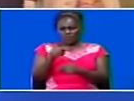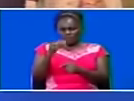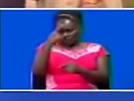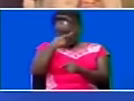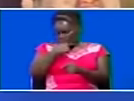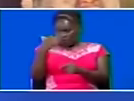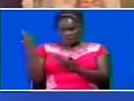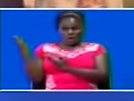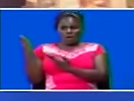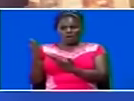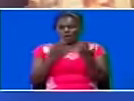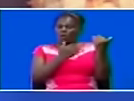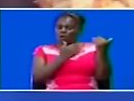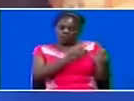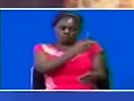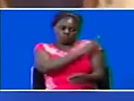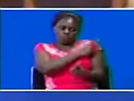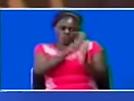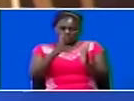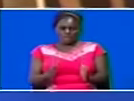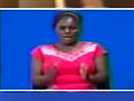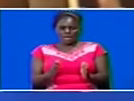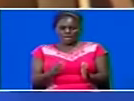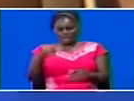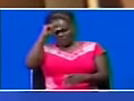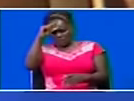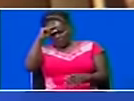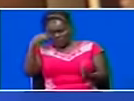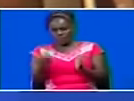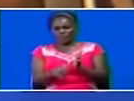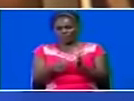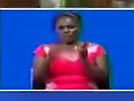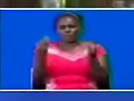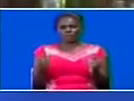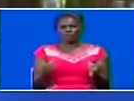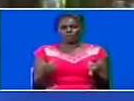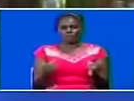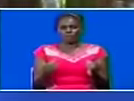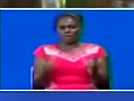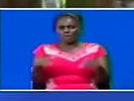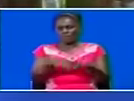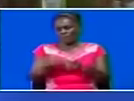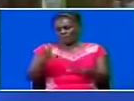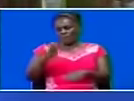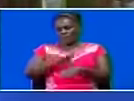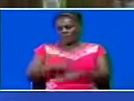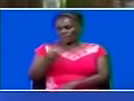kuwa hatimaye mgogoro uliopo baina ya serikali na madaktari utakamilika ili mpendo wao apate